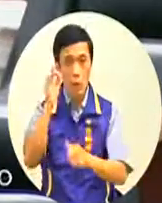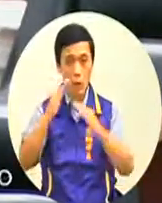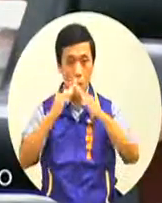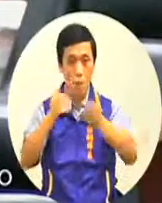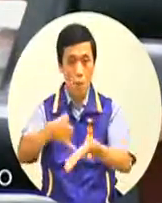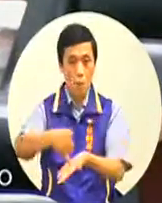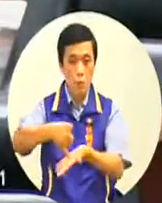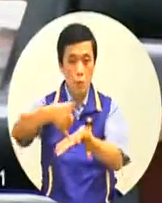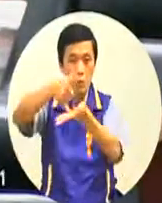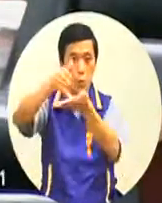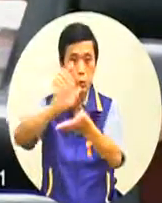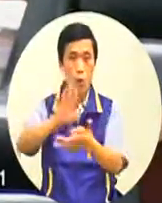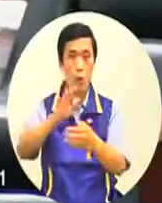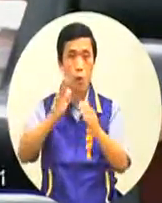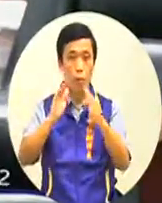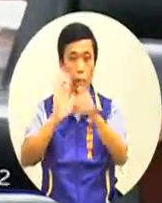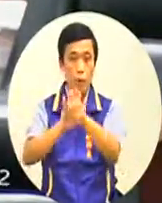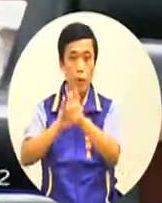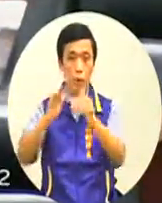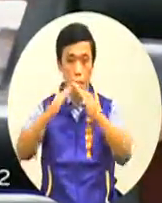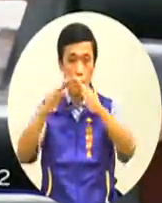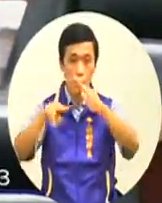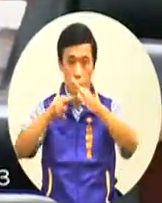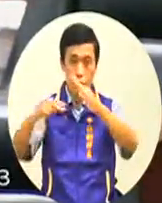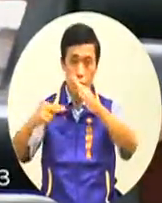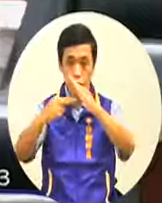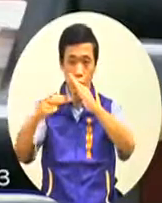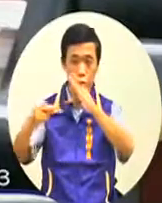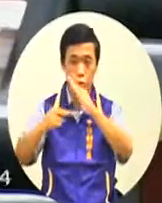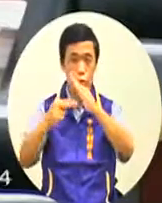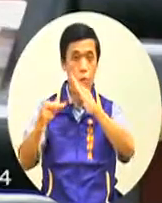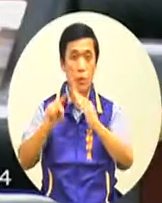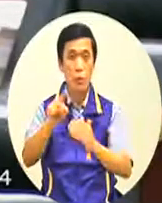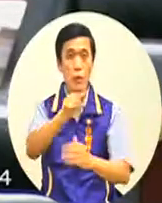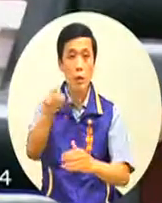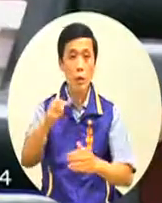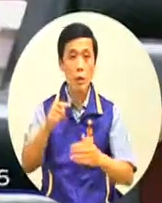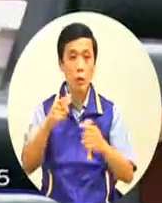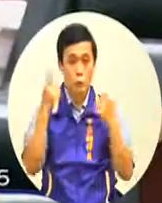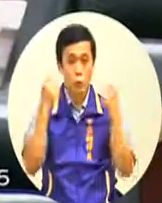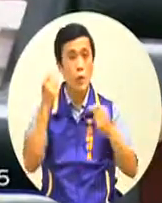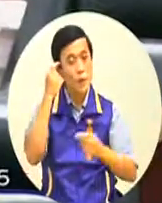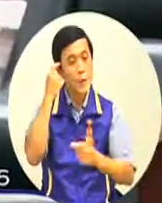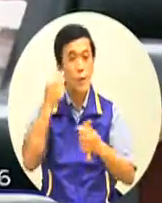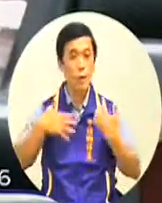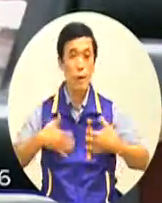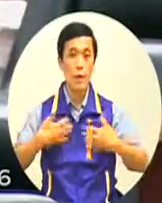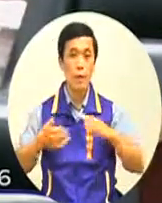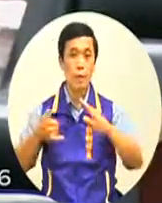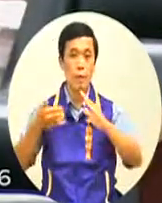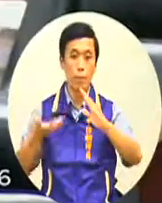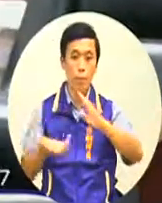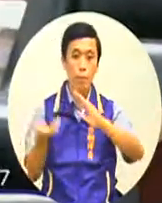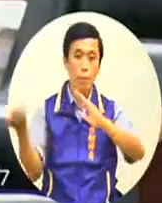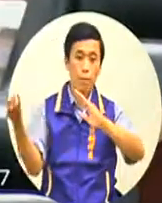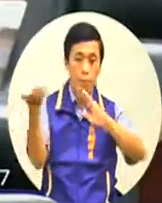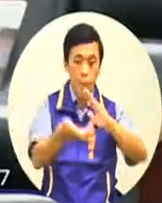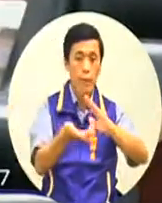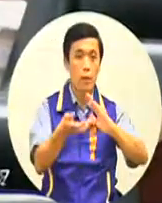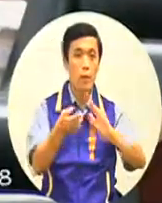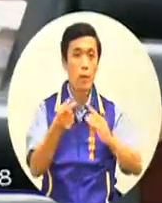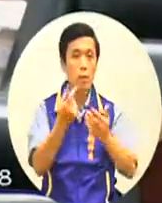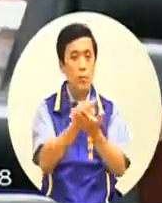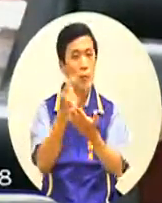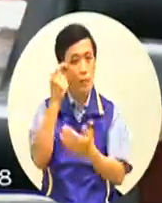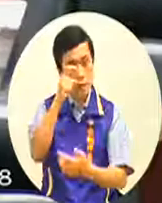新整修，新的家具都买好，板都摊好，要欢欢喜喜被你出啊。结果当然人都希望有更好的条件，可是我觉